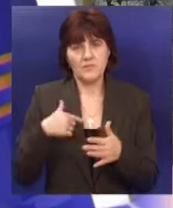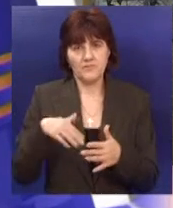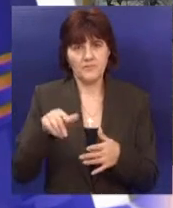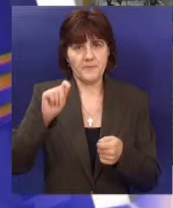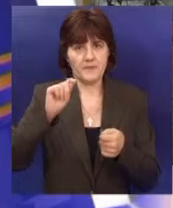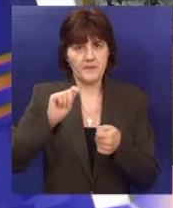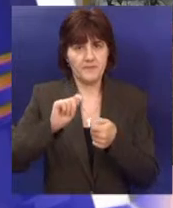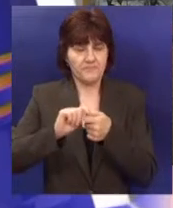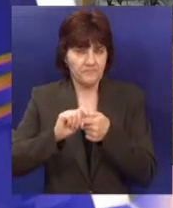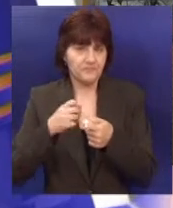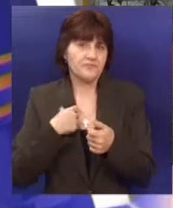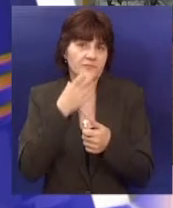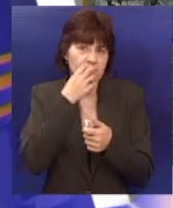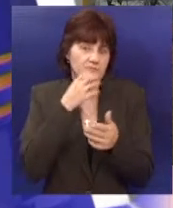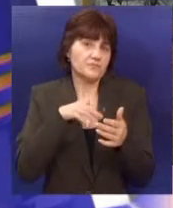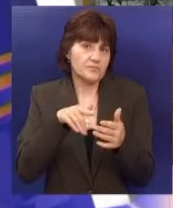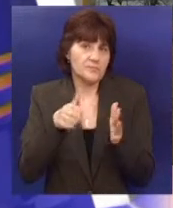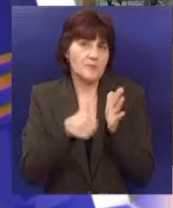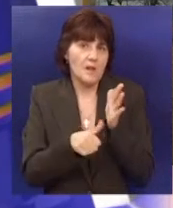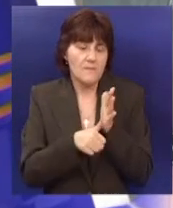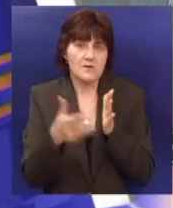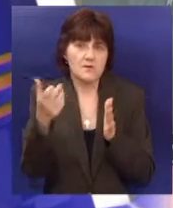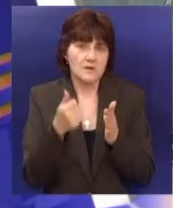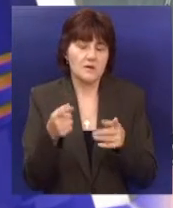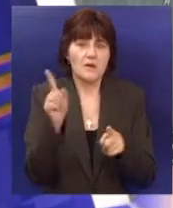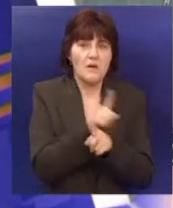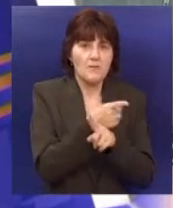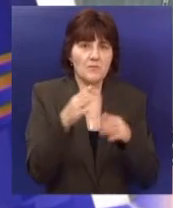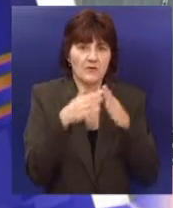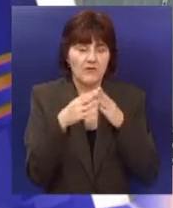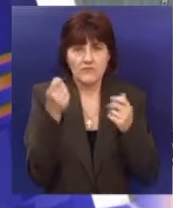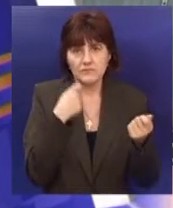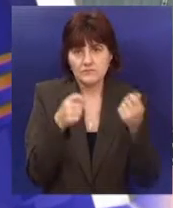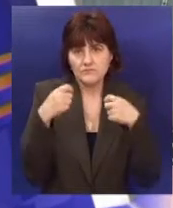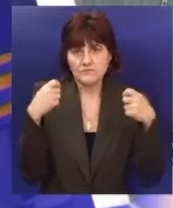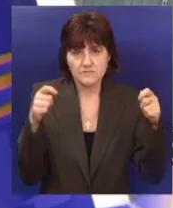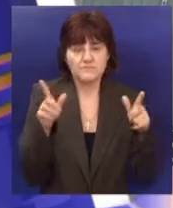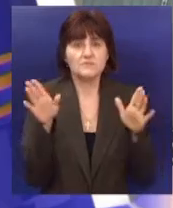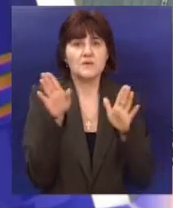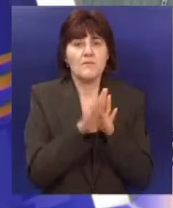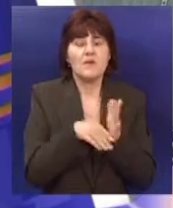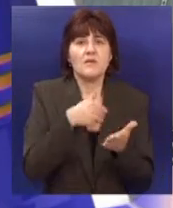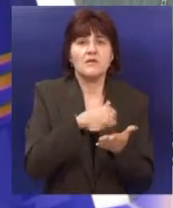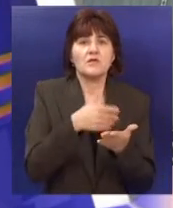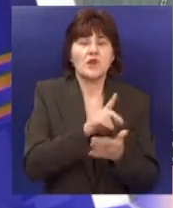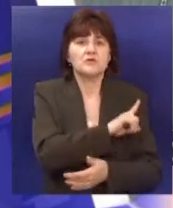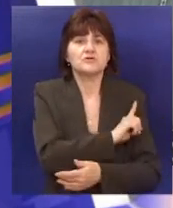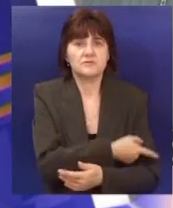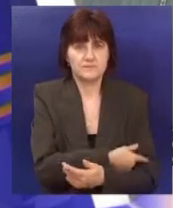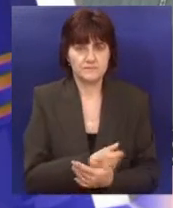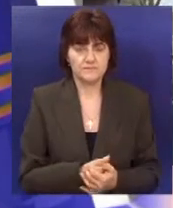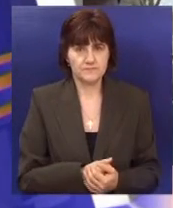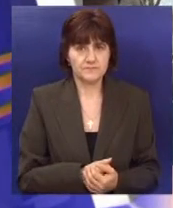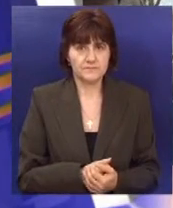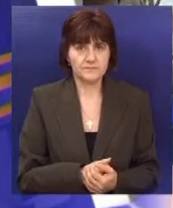uzimale subvencionisane kredite da ostvare uštedu u odnosu na račune koje plaćaju za korištenje energije za grejanje i hlađenje. Što